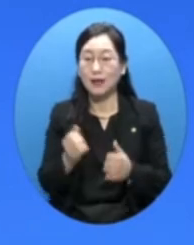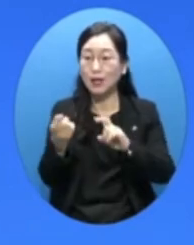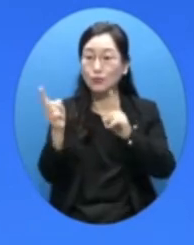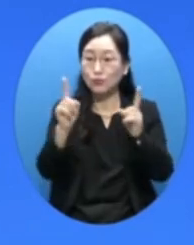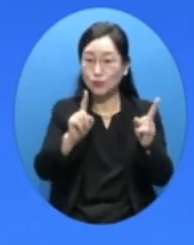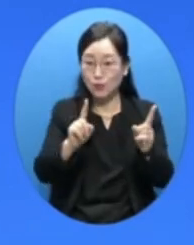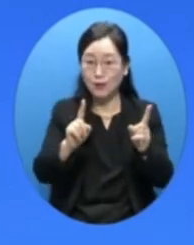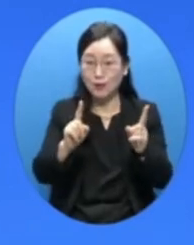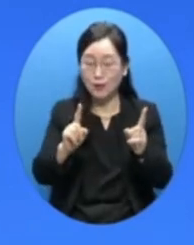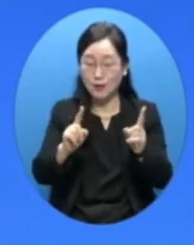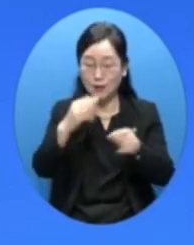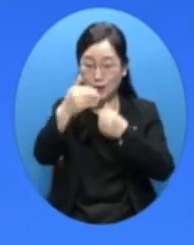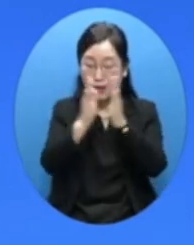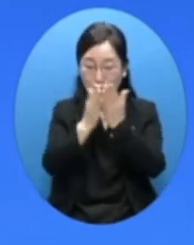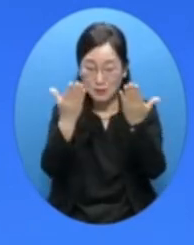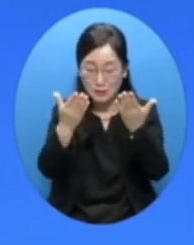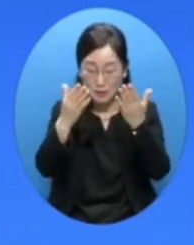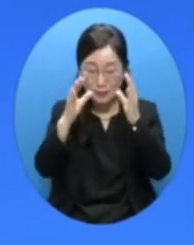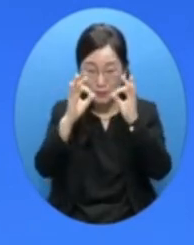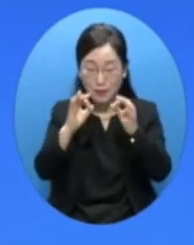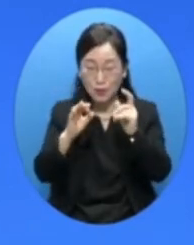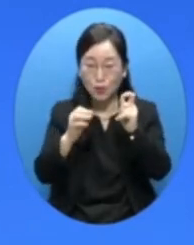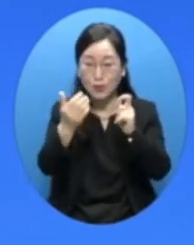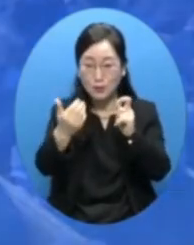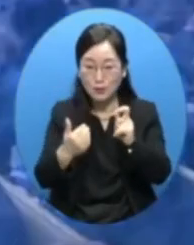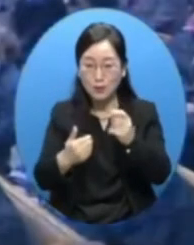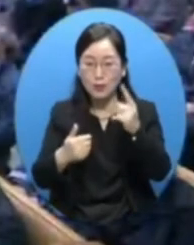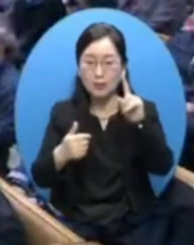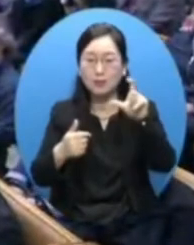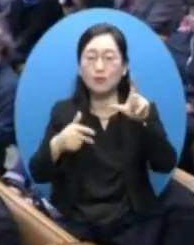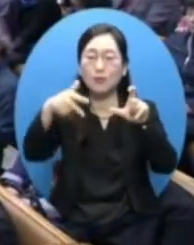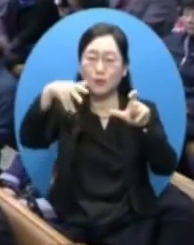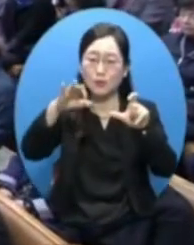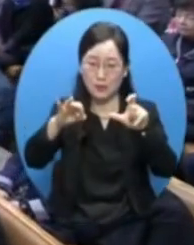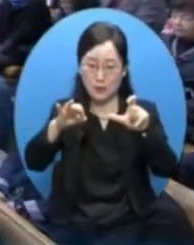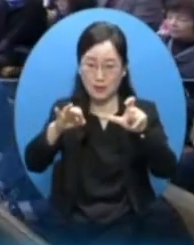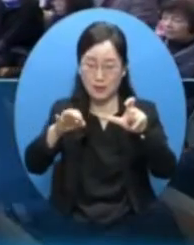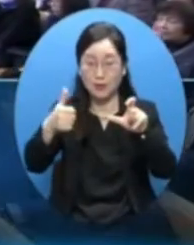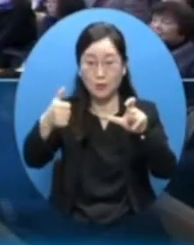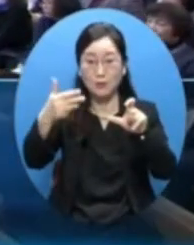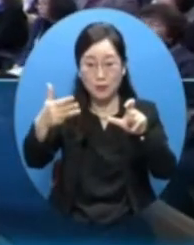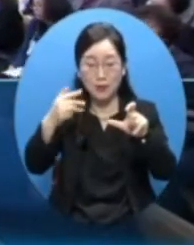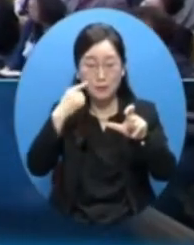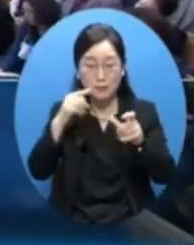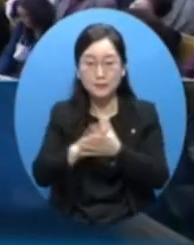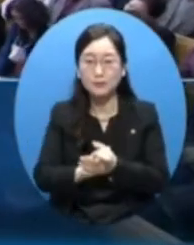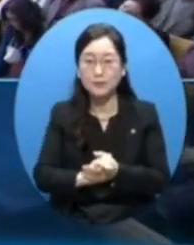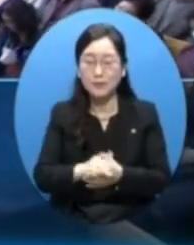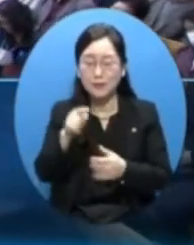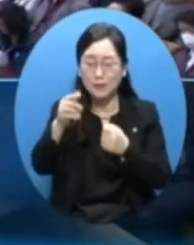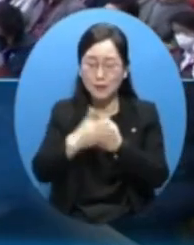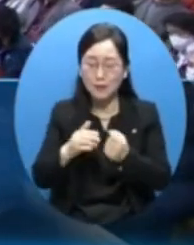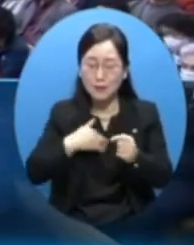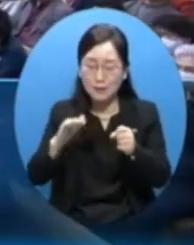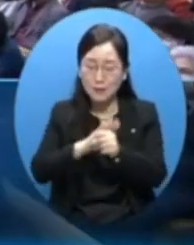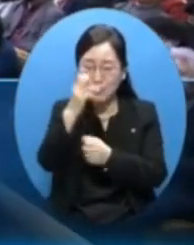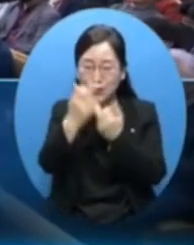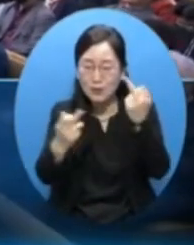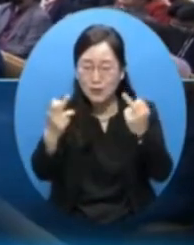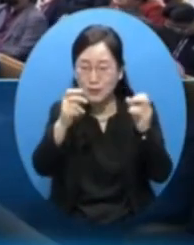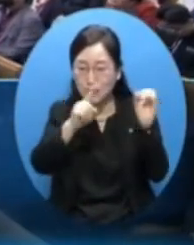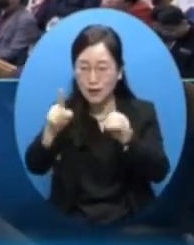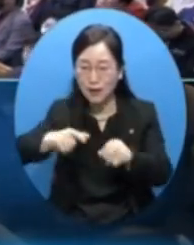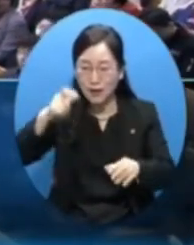부활장 고린도전서 15장은 이렇게 결론 짓고 있습니다. 고린도전서 15장 58절입니다. 그러므로 내 사랑하는 형제들아